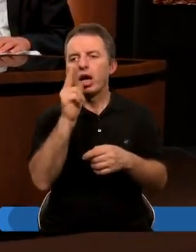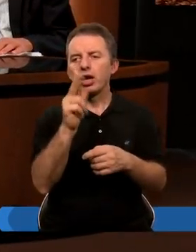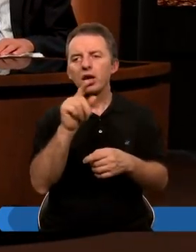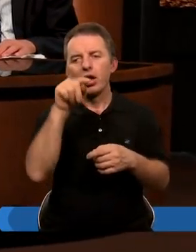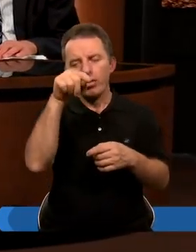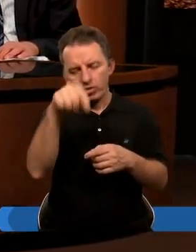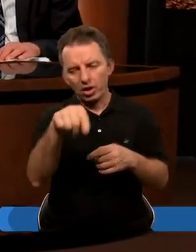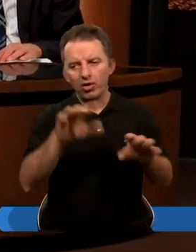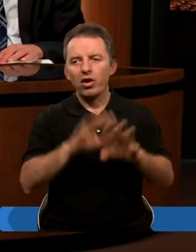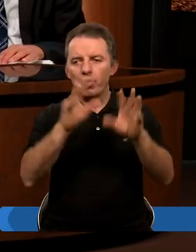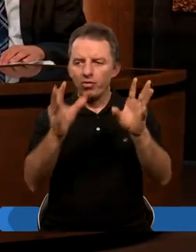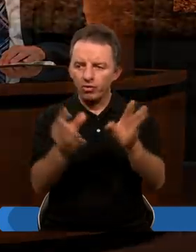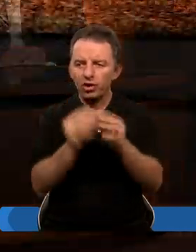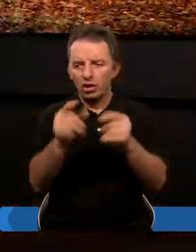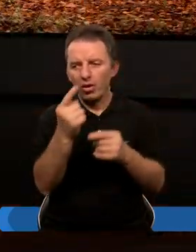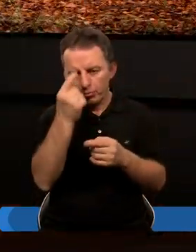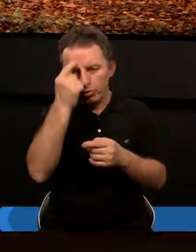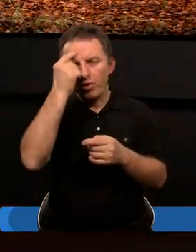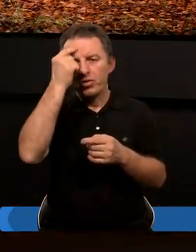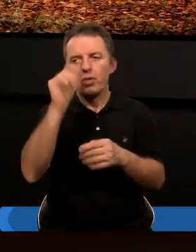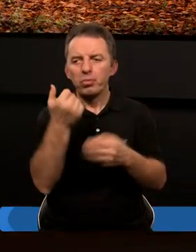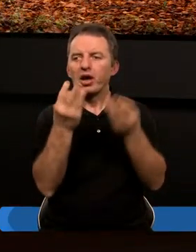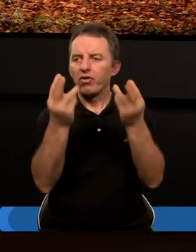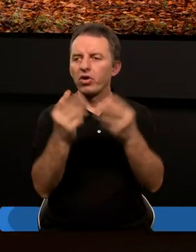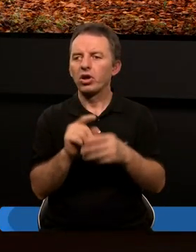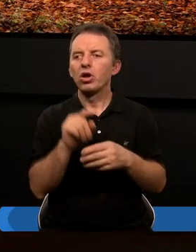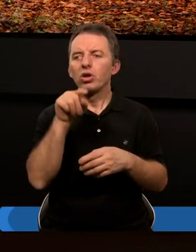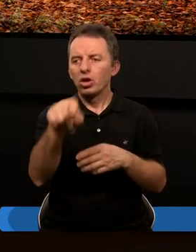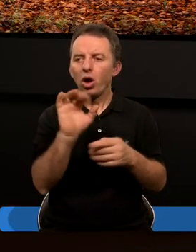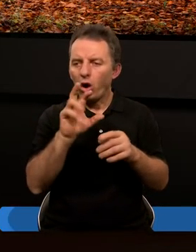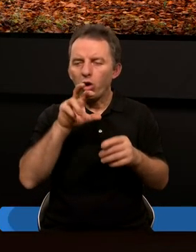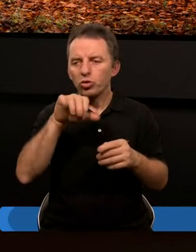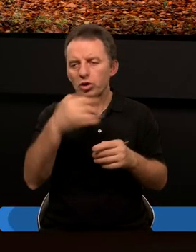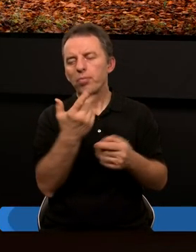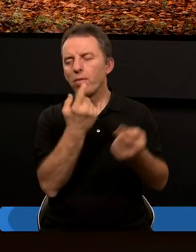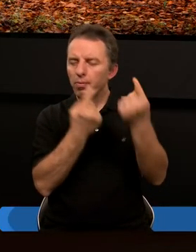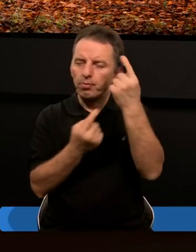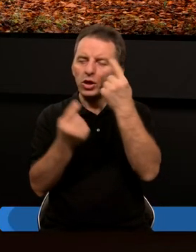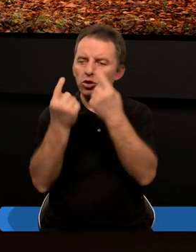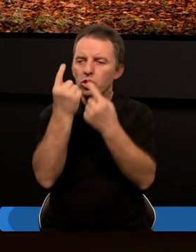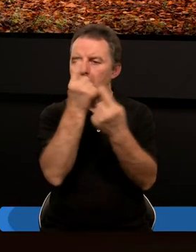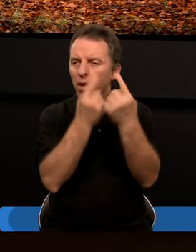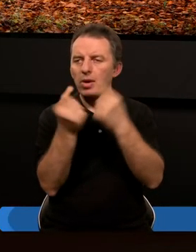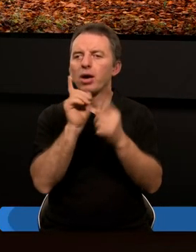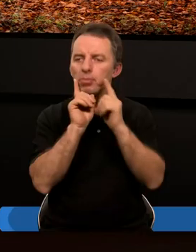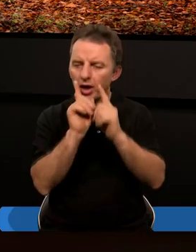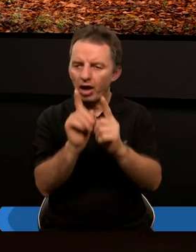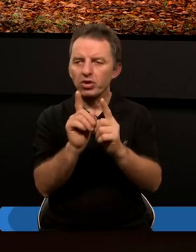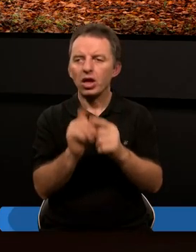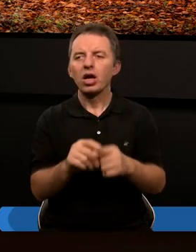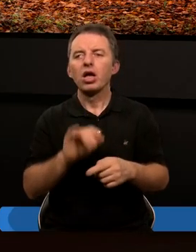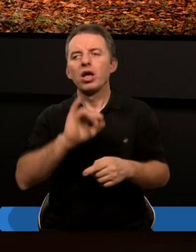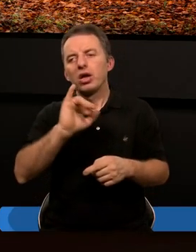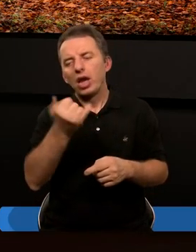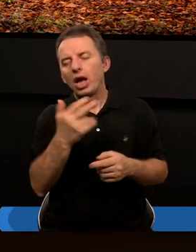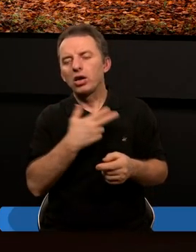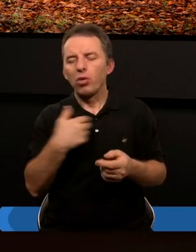wszystkim, tak jak tutaj wspomniałeś, bardzo ważna jest kwestia tego, o czym myślimy. Na co się